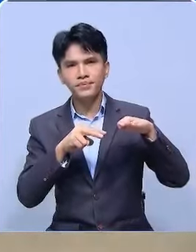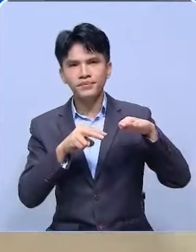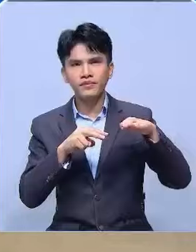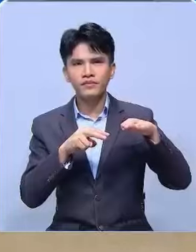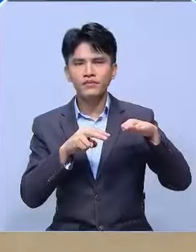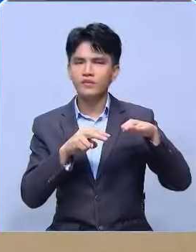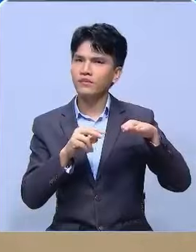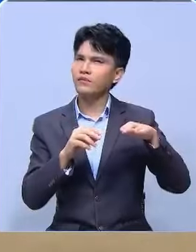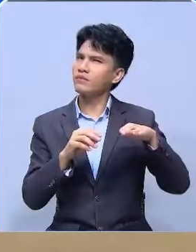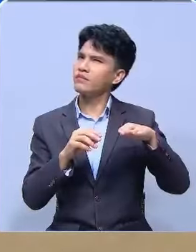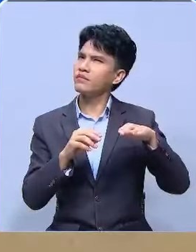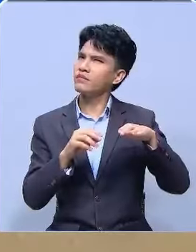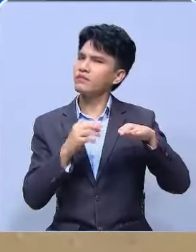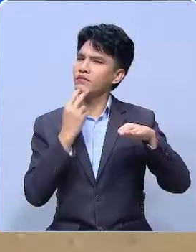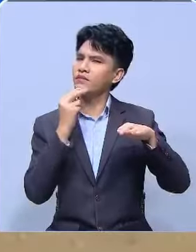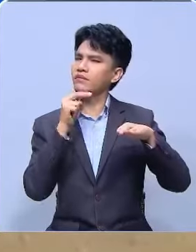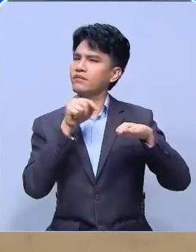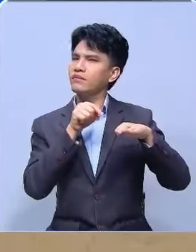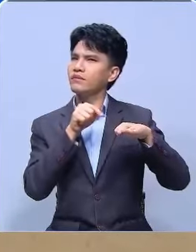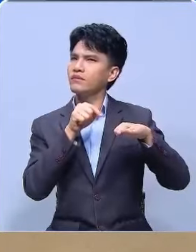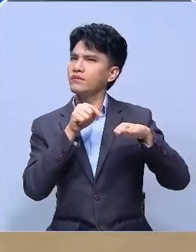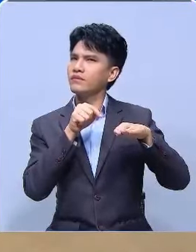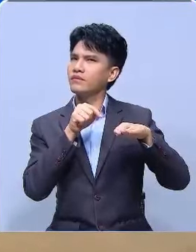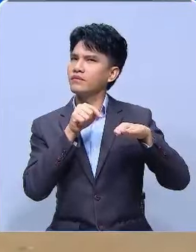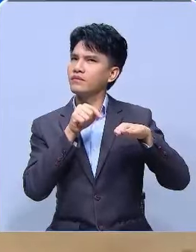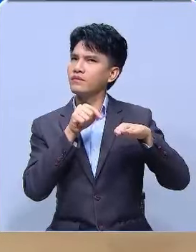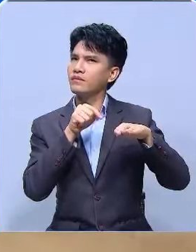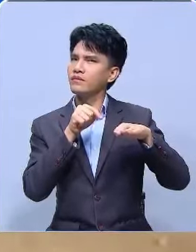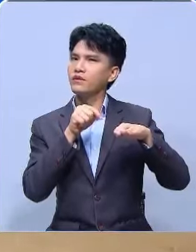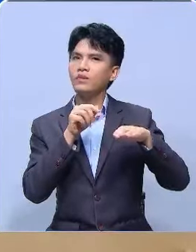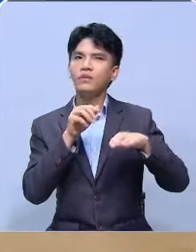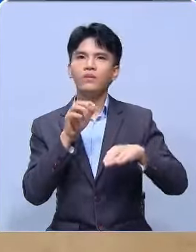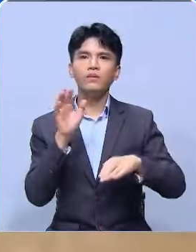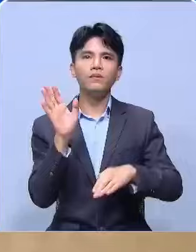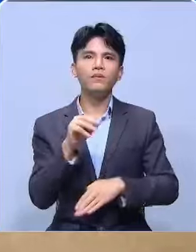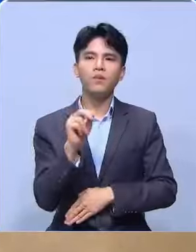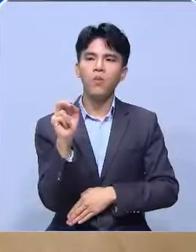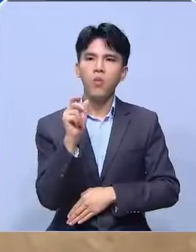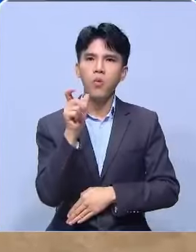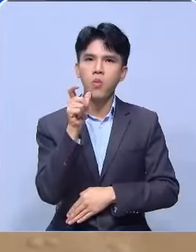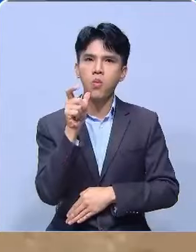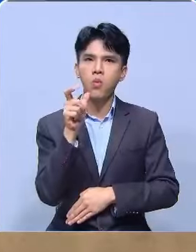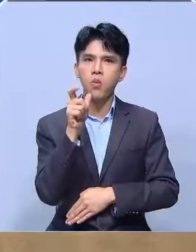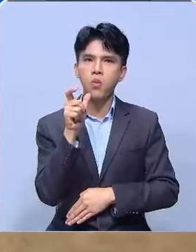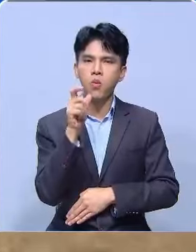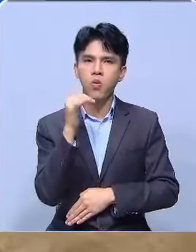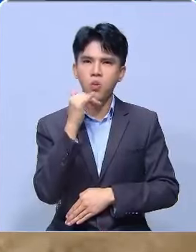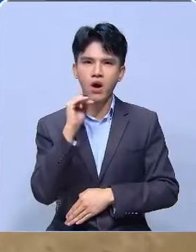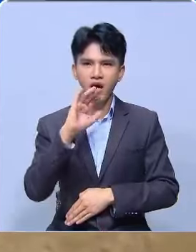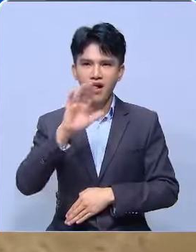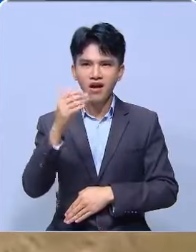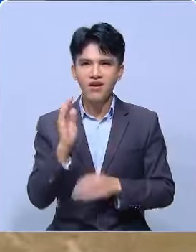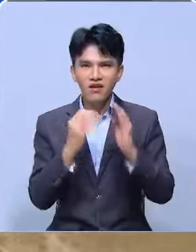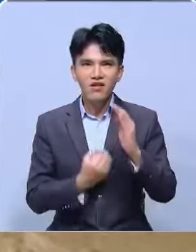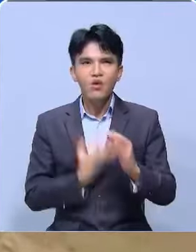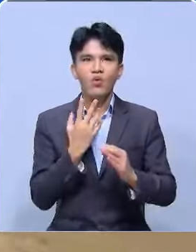เดี๋ยวก่อนนั่นอะไรแวบๆเอาพอดูชัดๆโอ้โหงูตัวใหญ่มากก็เลยแจ้งเจ้าหน้าที่ค่ะ คนก็ตกใจ